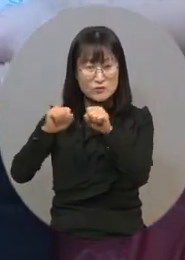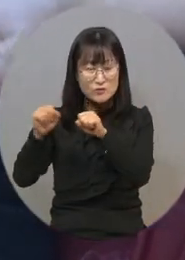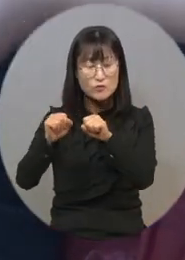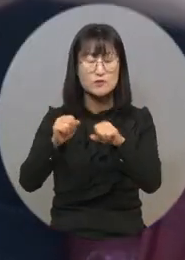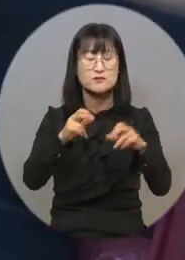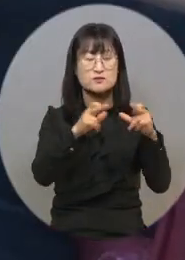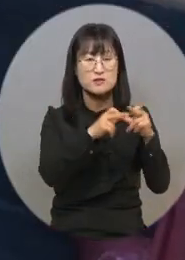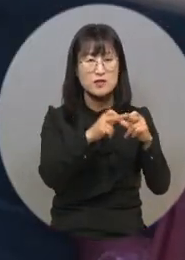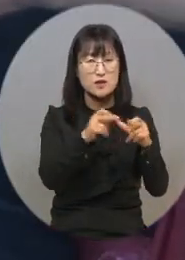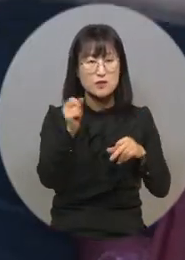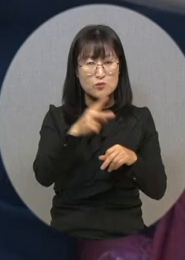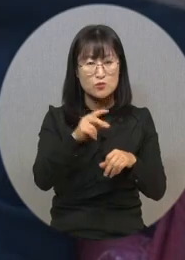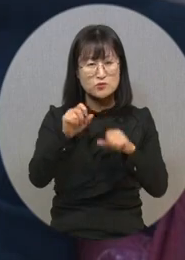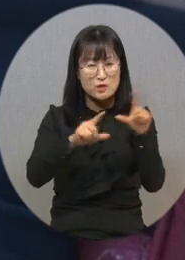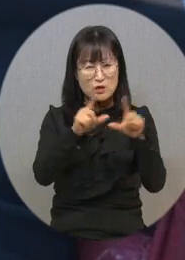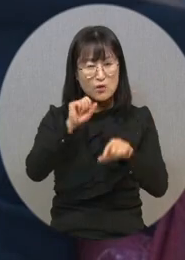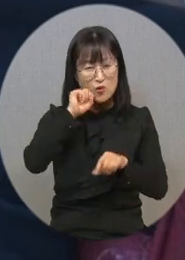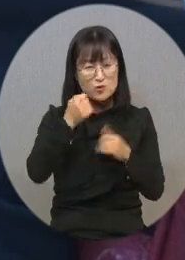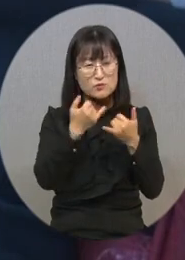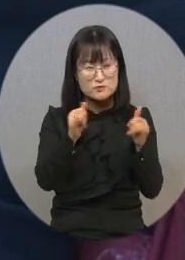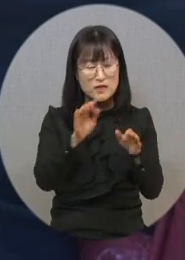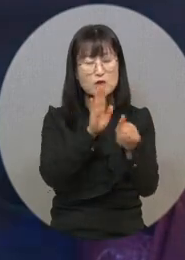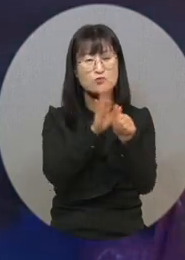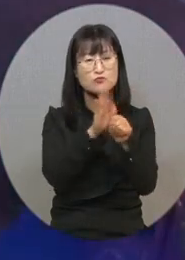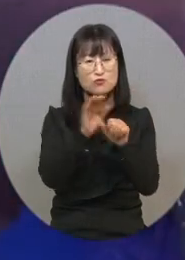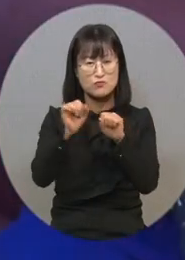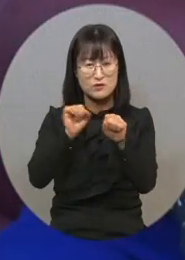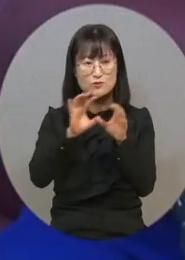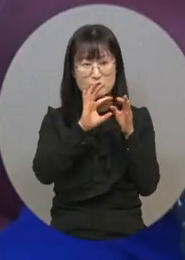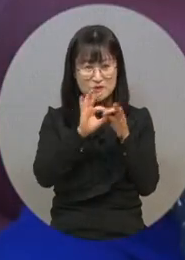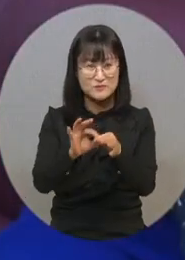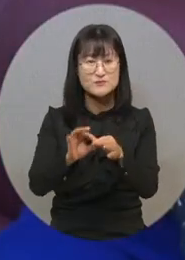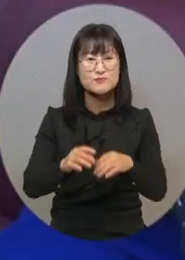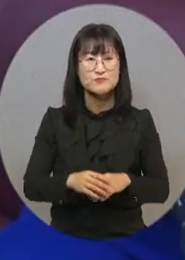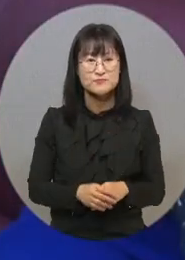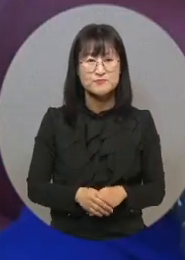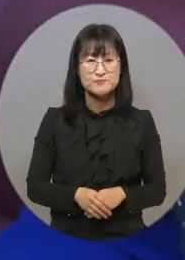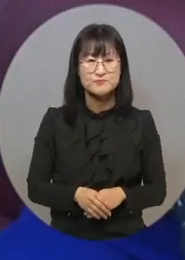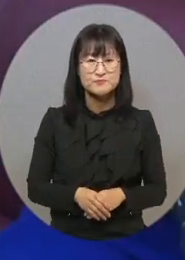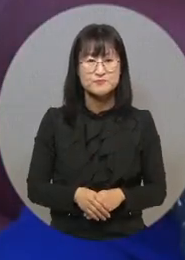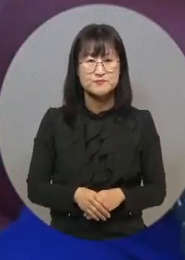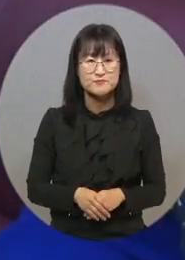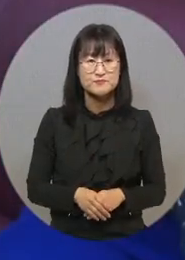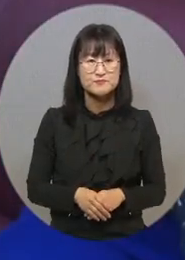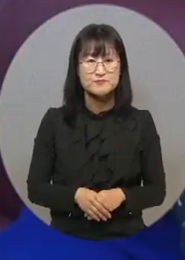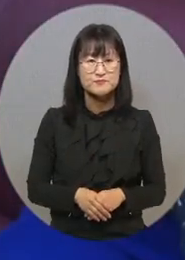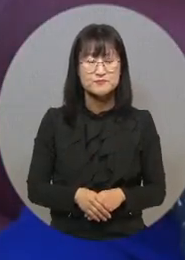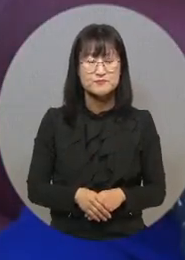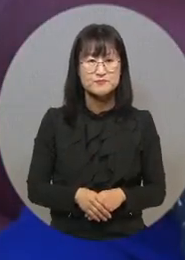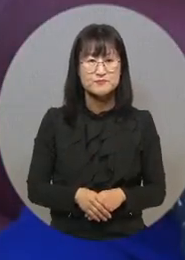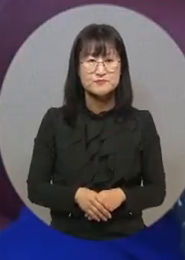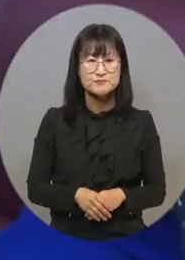소외계층을 위 후원활동에 힘쓰고 있습니다 복지 tv 뉴스 이윤희입니다